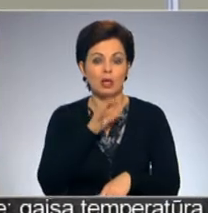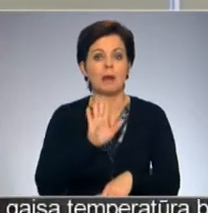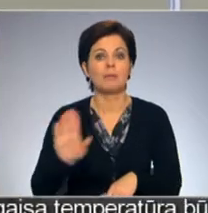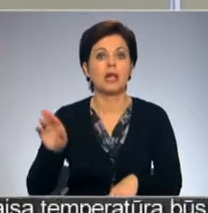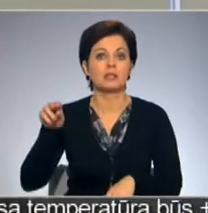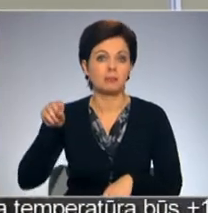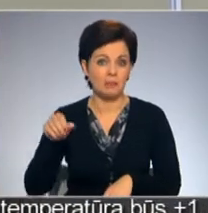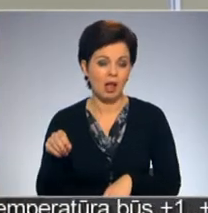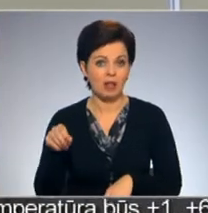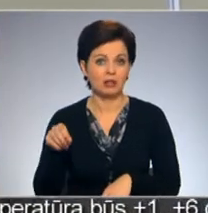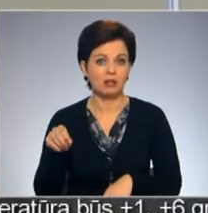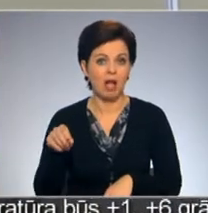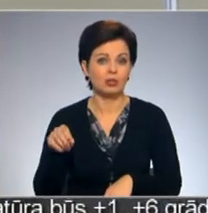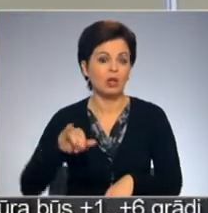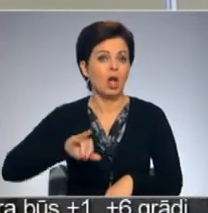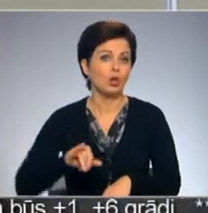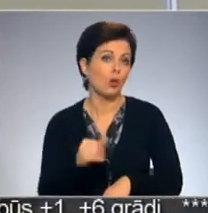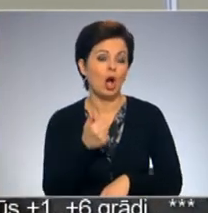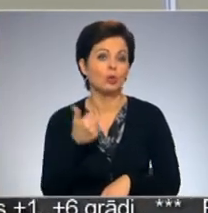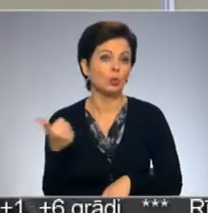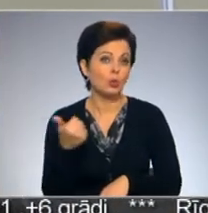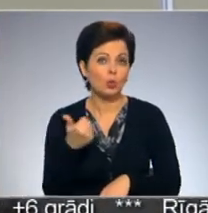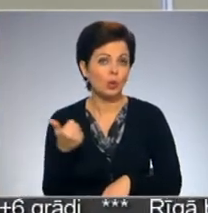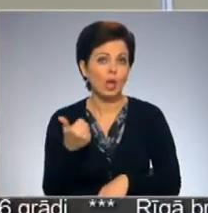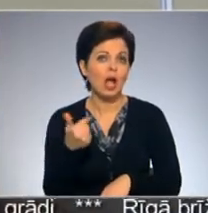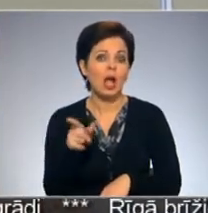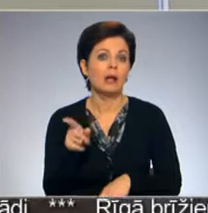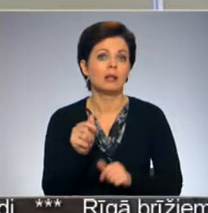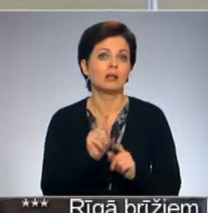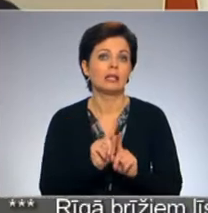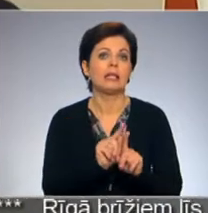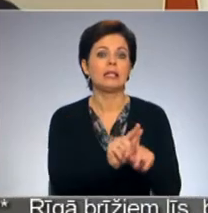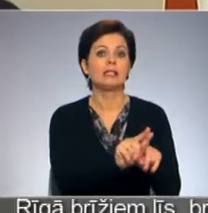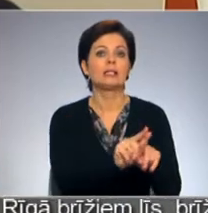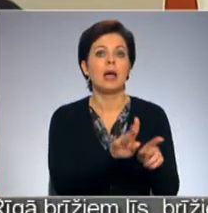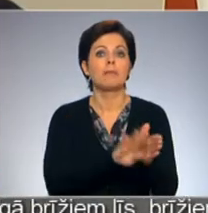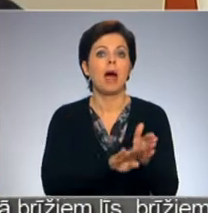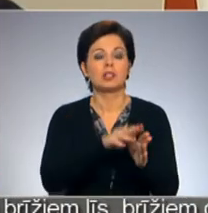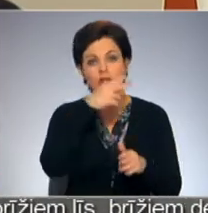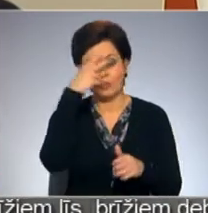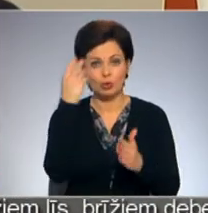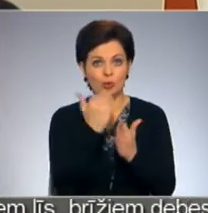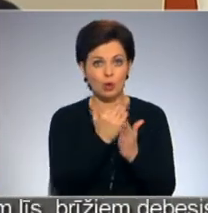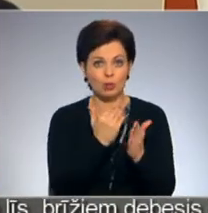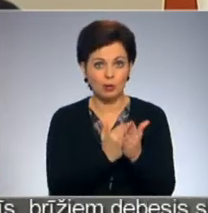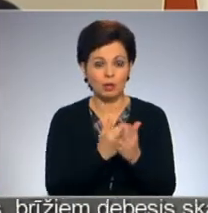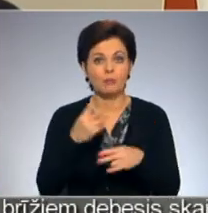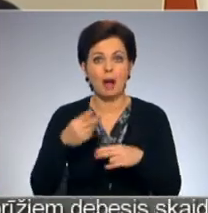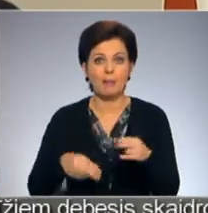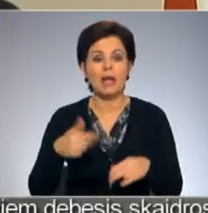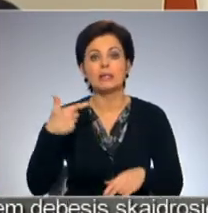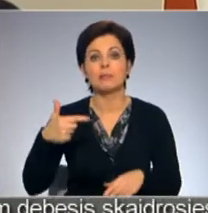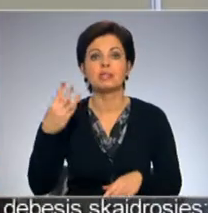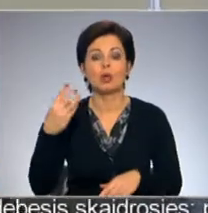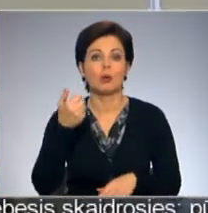Smiltenes? Jo tur taču tomēr ir iet līdzi parastā vidusskolas programma. Skolu es pabeigu